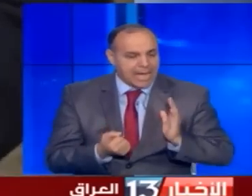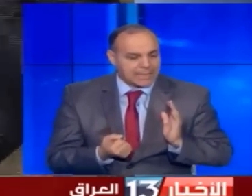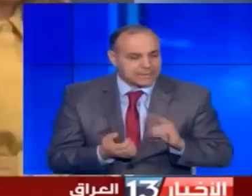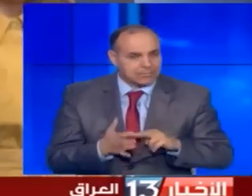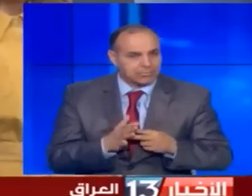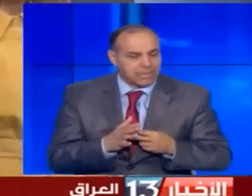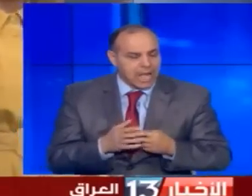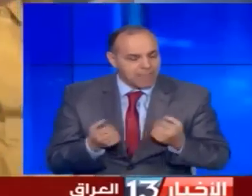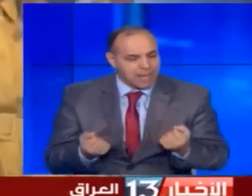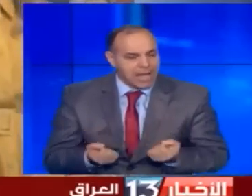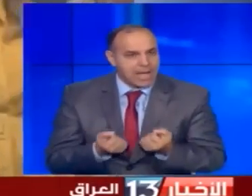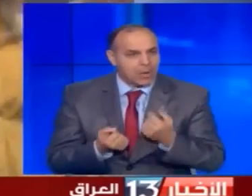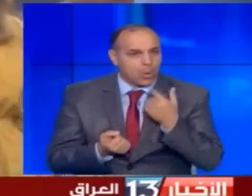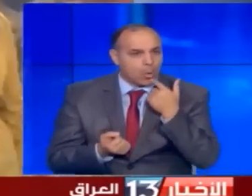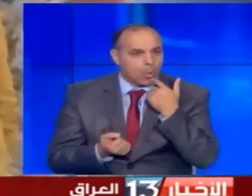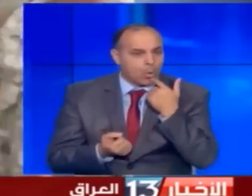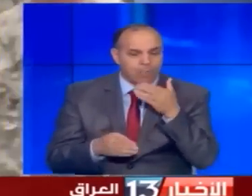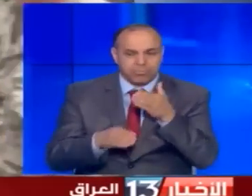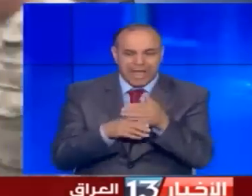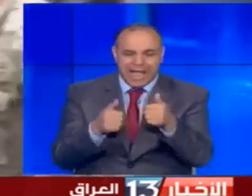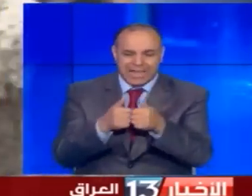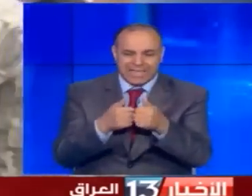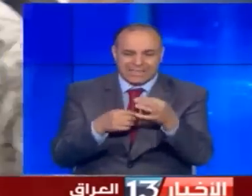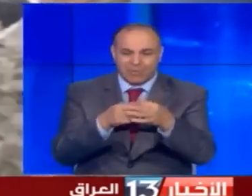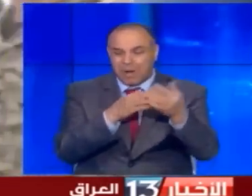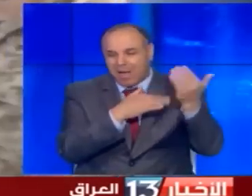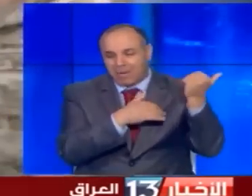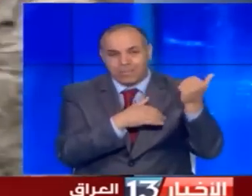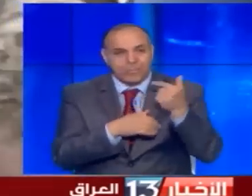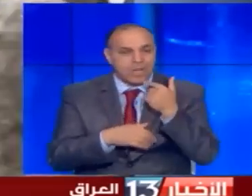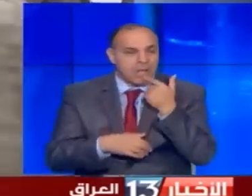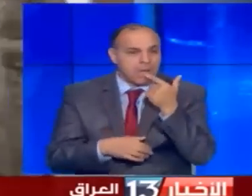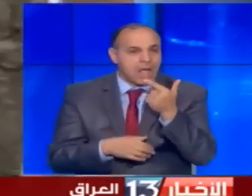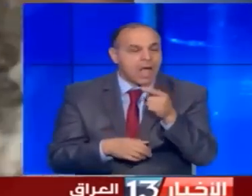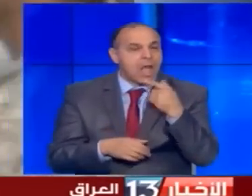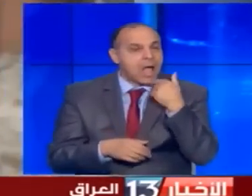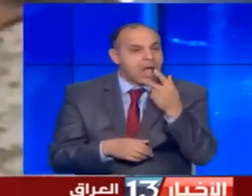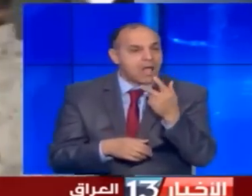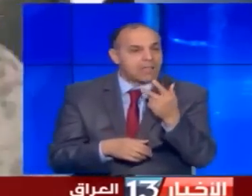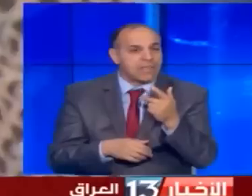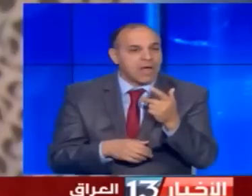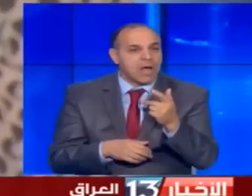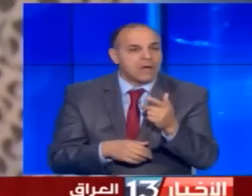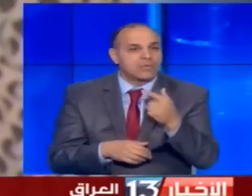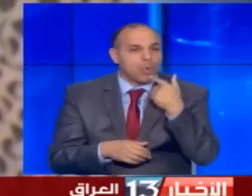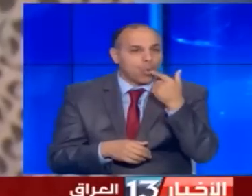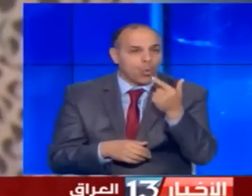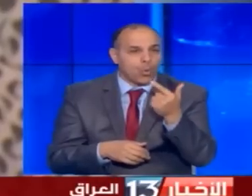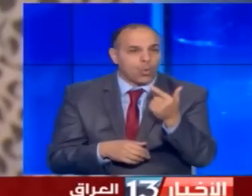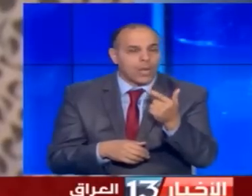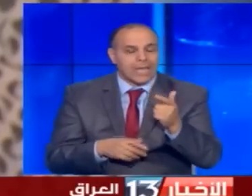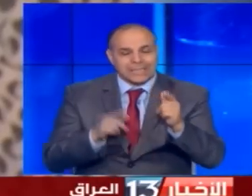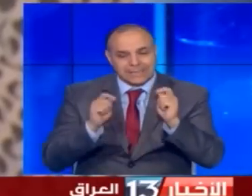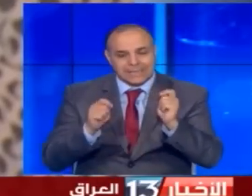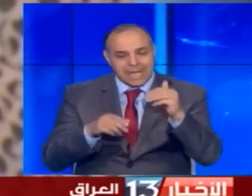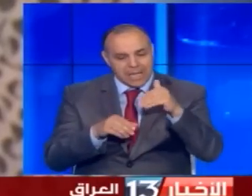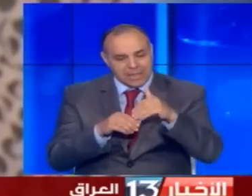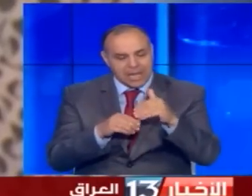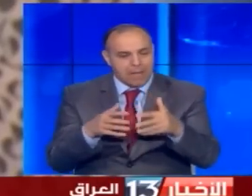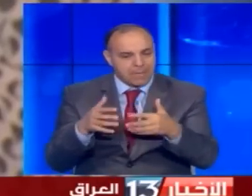تقليدا أمريكيا في أعقاب هجمات 11 من سبتمبر، كما تأتي وفقهم لصرف الانتباه عن المشاكل السياسية